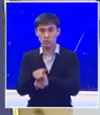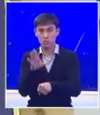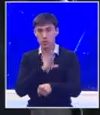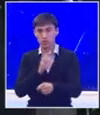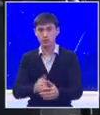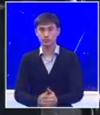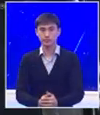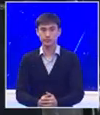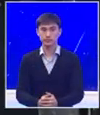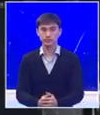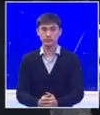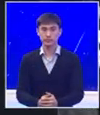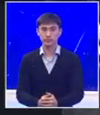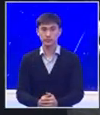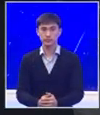берді.